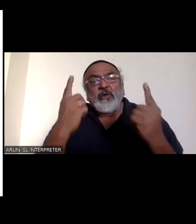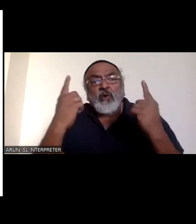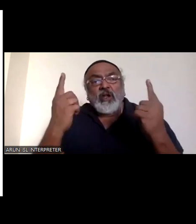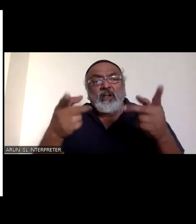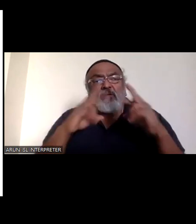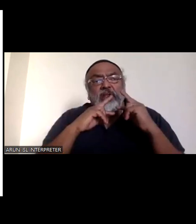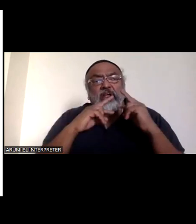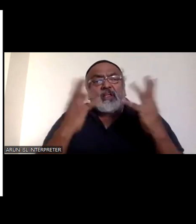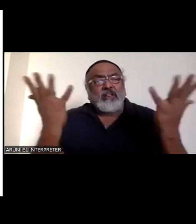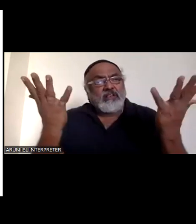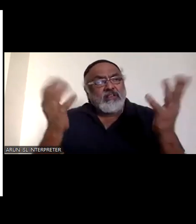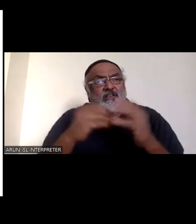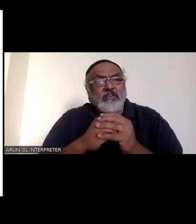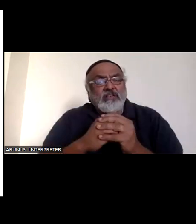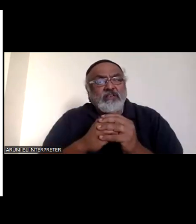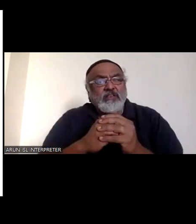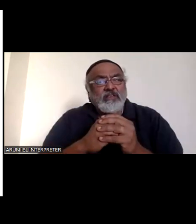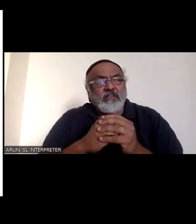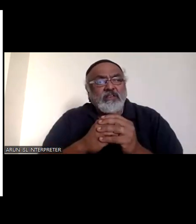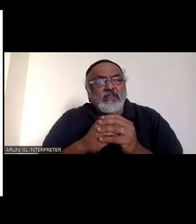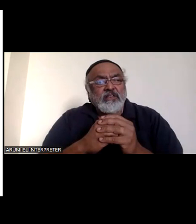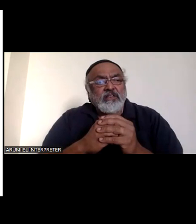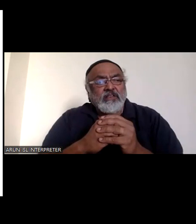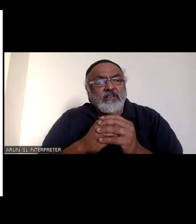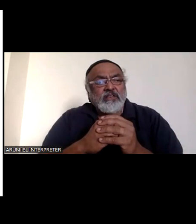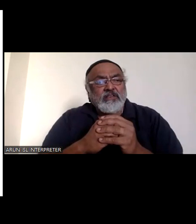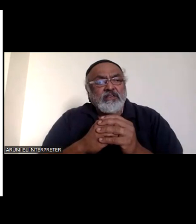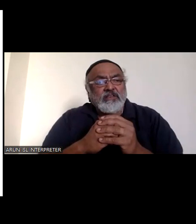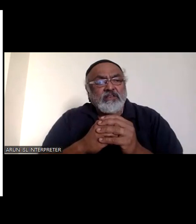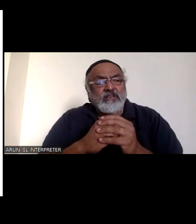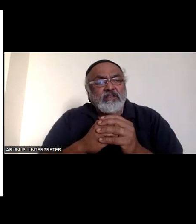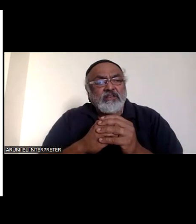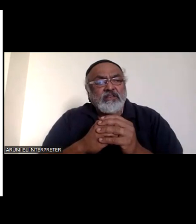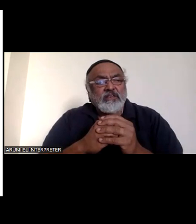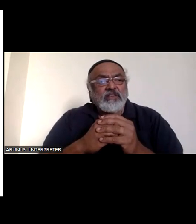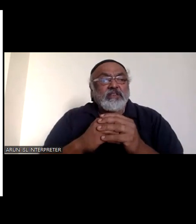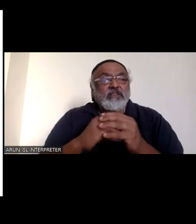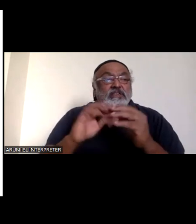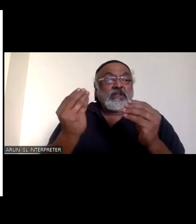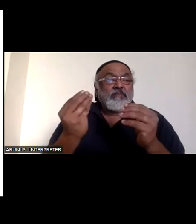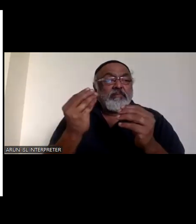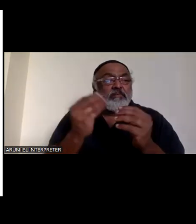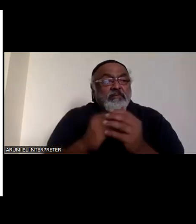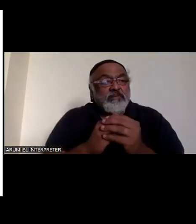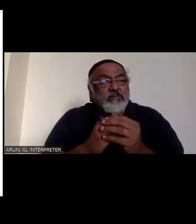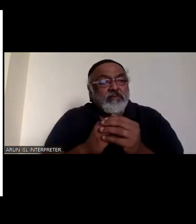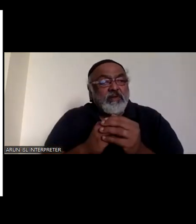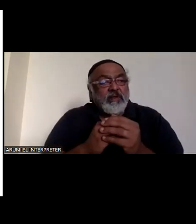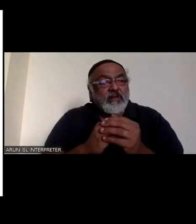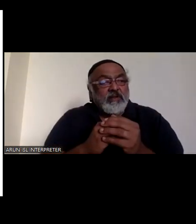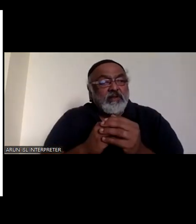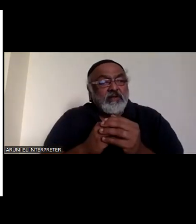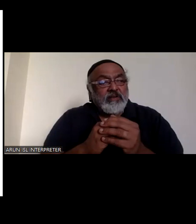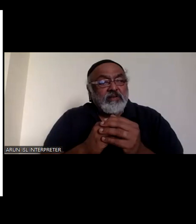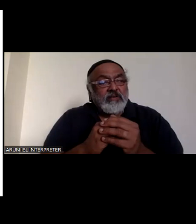कैन रिस्पॉन्ड, इज इफ अ लोकेशन हैज टू बी डिफाइंड